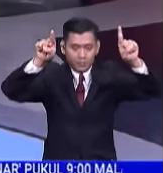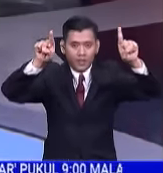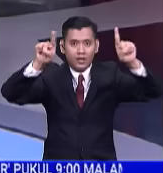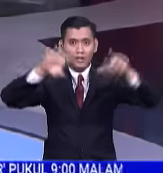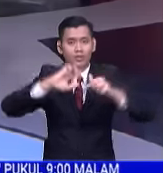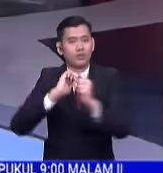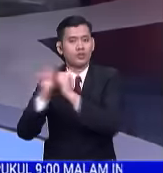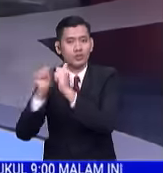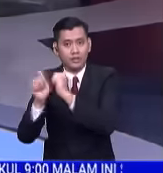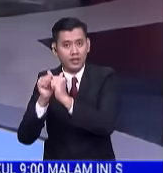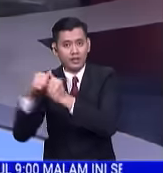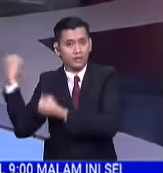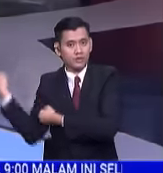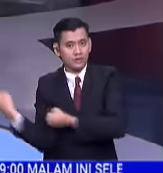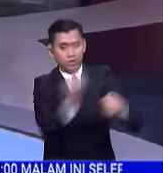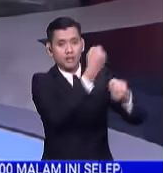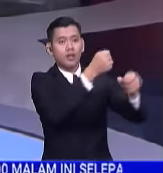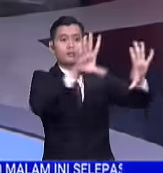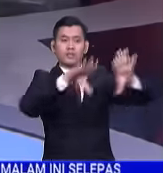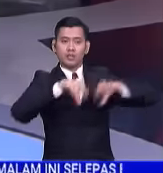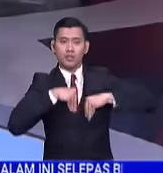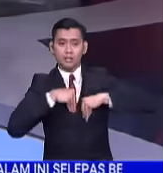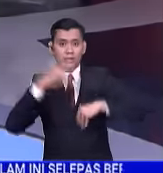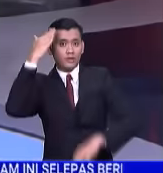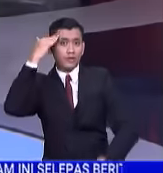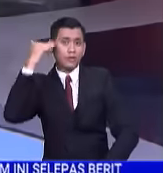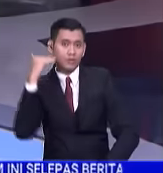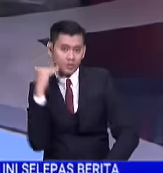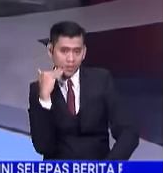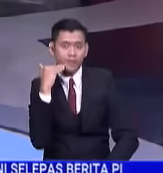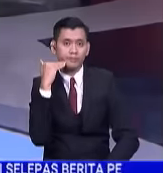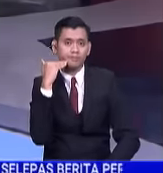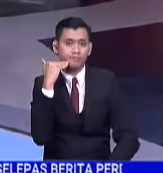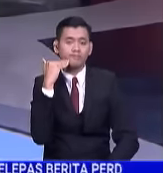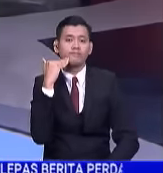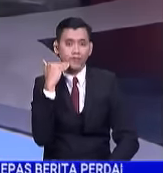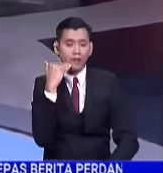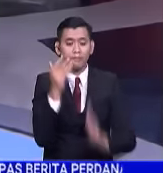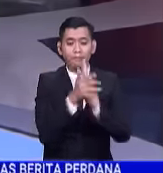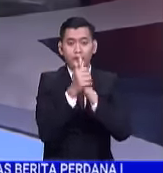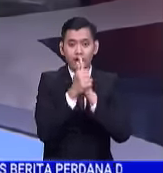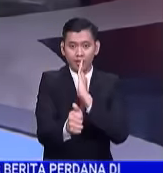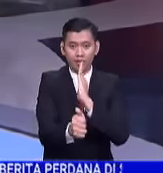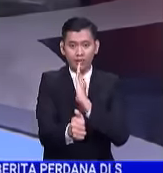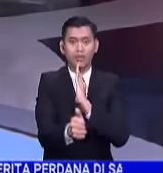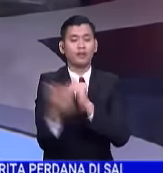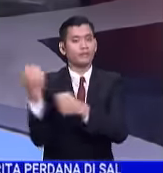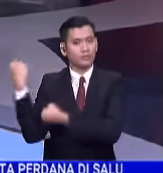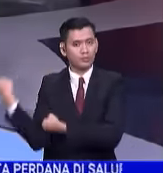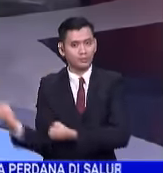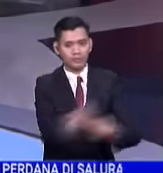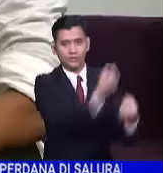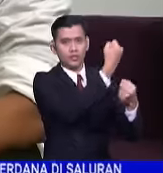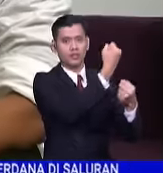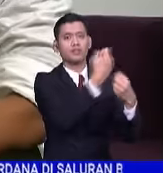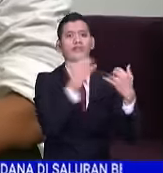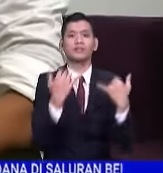baseball menerima kepakaran Korea Selatan yang juga merupakan antara kuasa besar Asia dalam sukan ini.